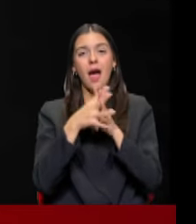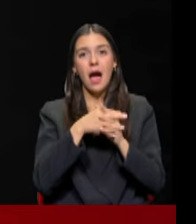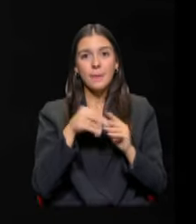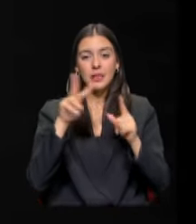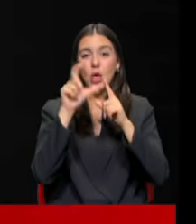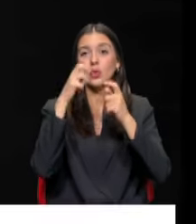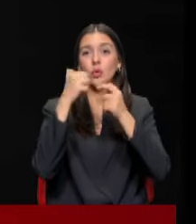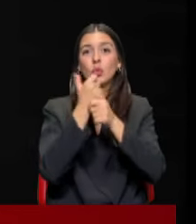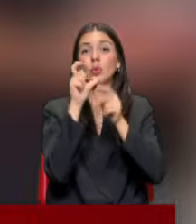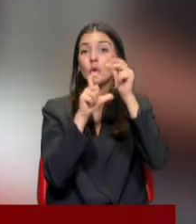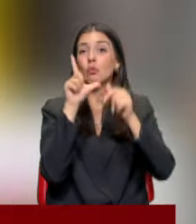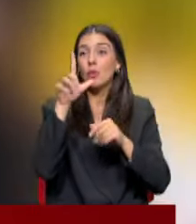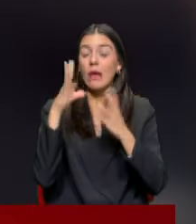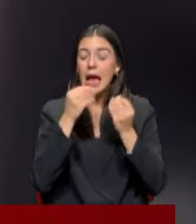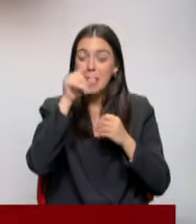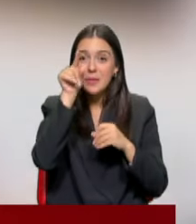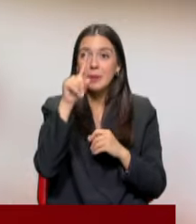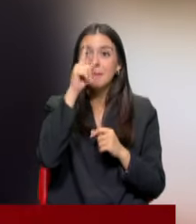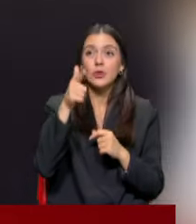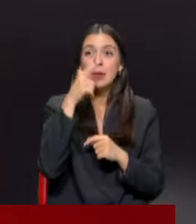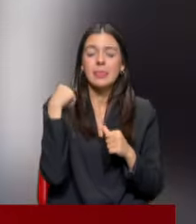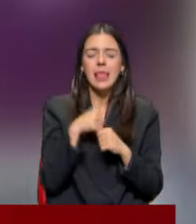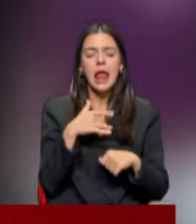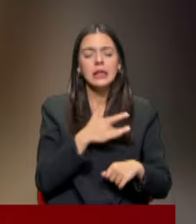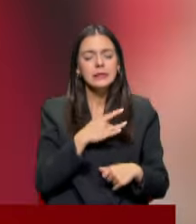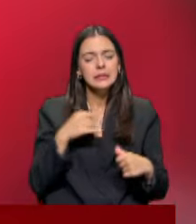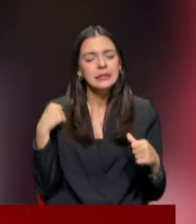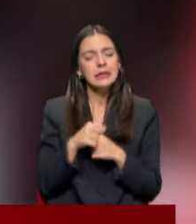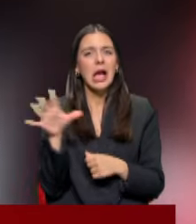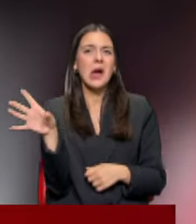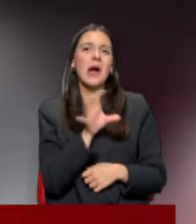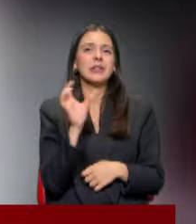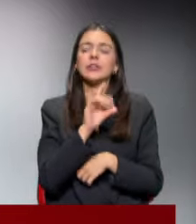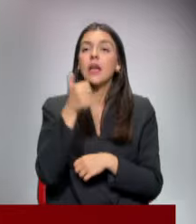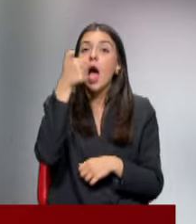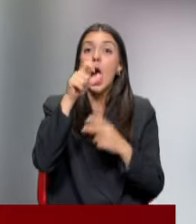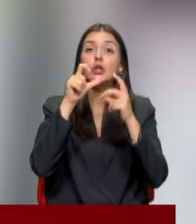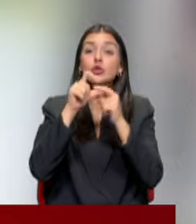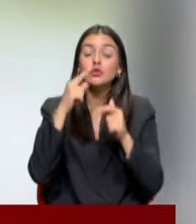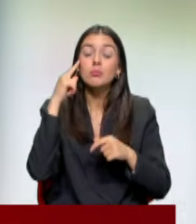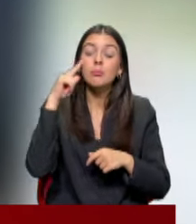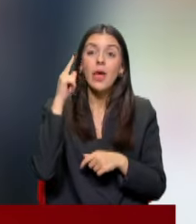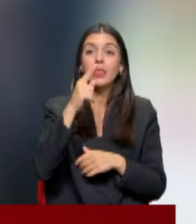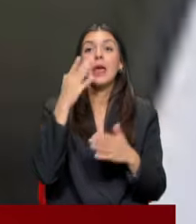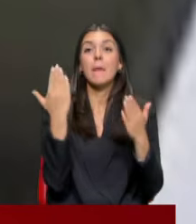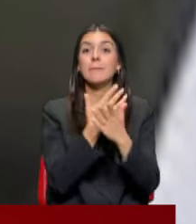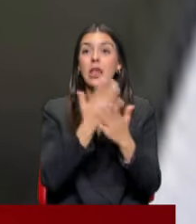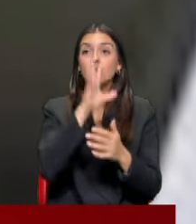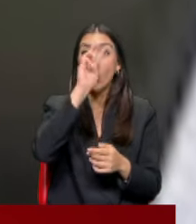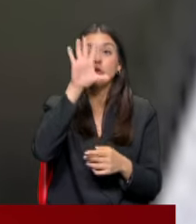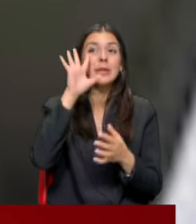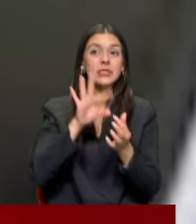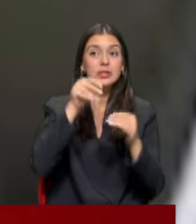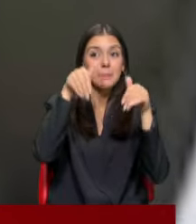kaybeden Nurgül Göksu'nun bu görüntüyle bir kez daha sızladı yüreği. 6 Şubat'ta Kahramanmaraş'ta 35 kişiye mezar olan